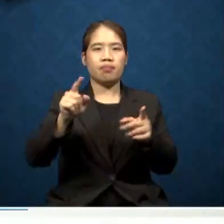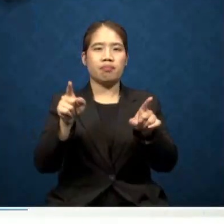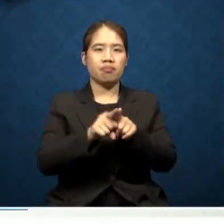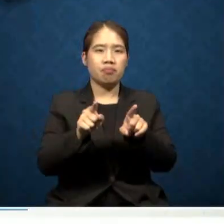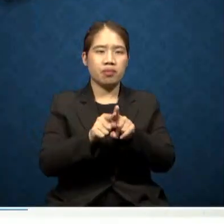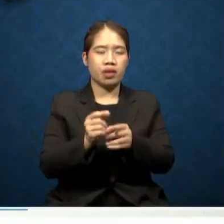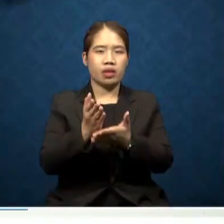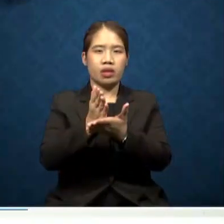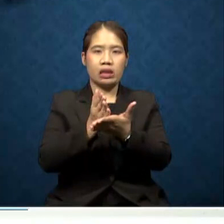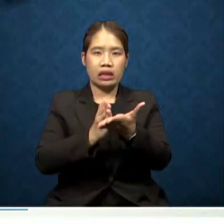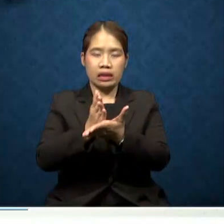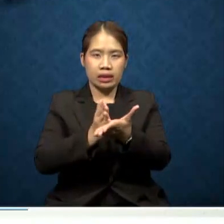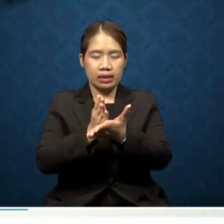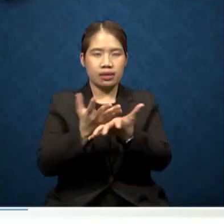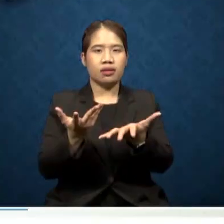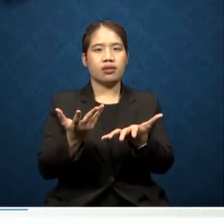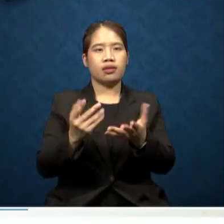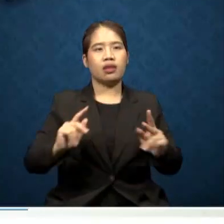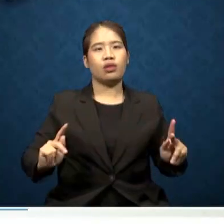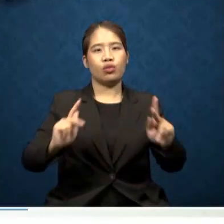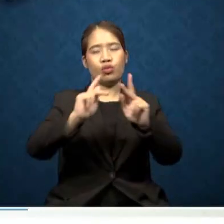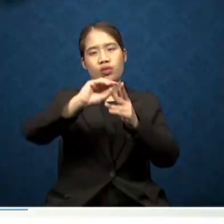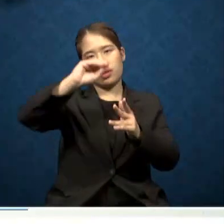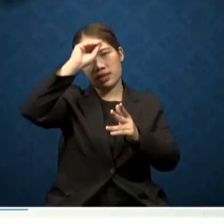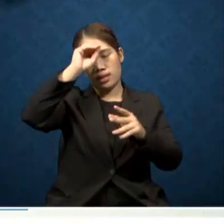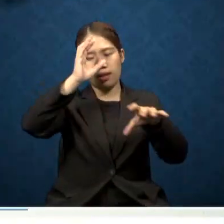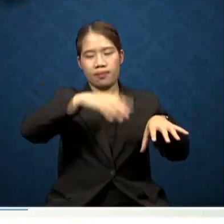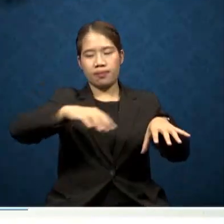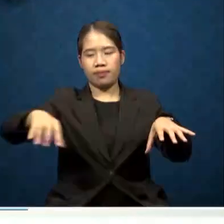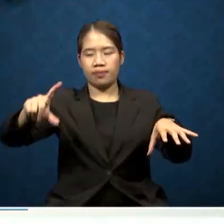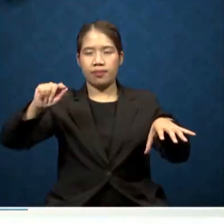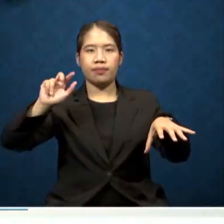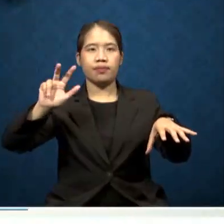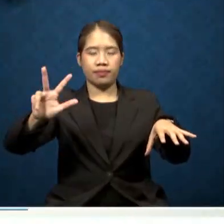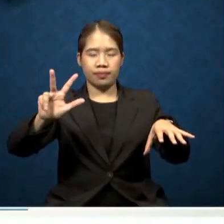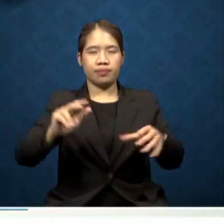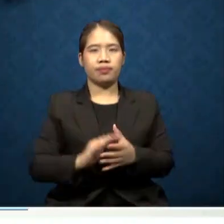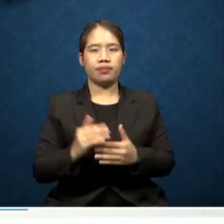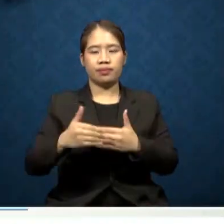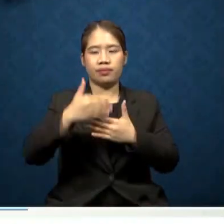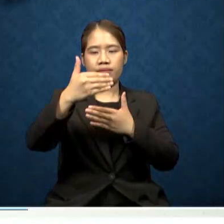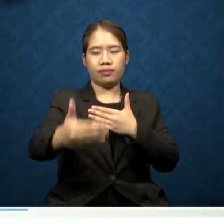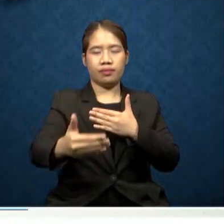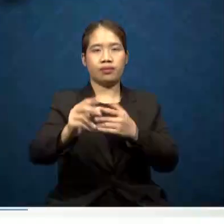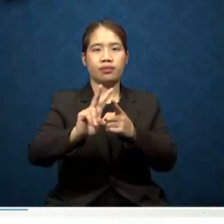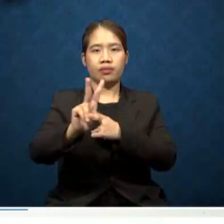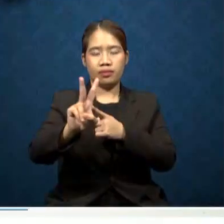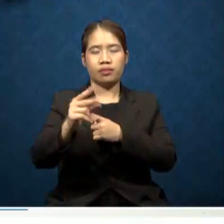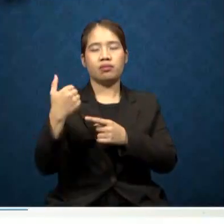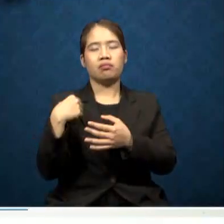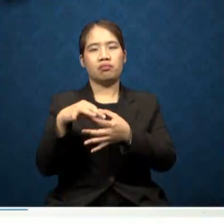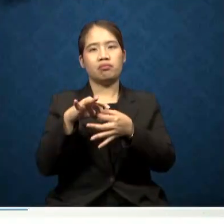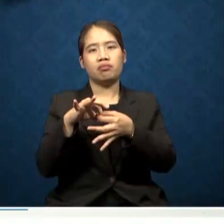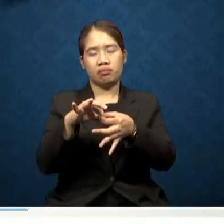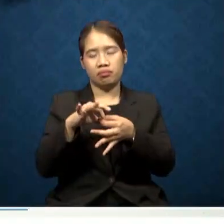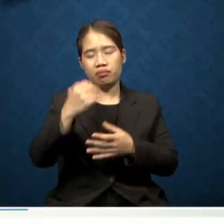100%ในสบอนุศึกษาทั้ง 23แห่งระยะที่ 2นี้เราจะเชื่อมโยงระบบธนาคารหน่วยกิจนะเพื่อใช้ใช